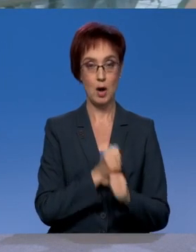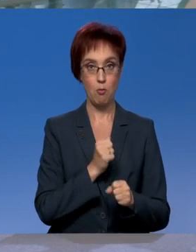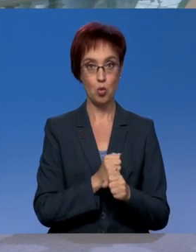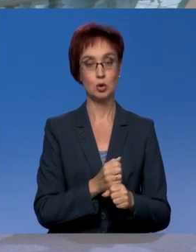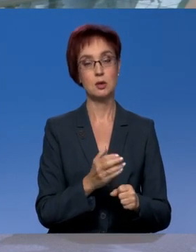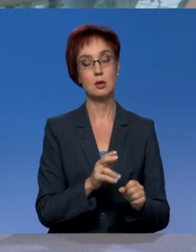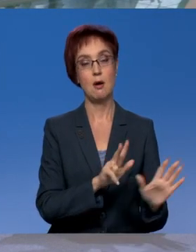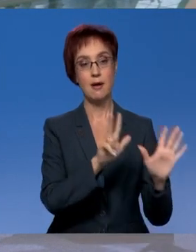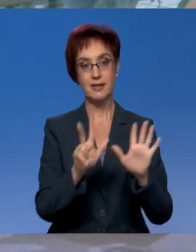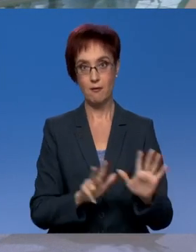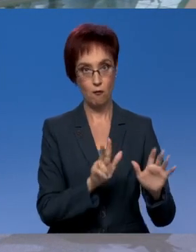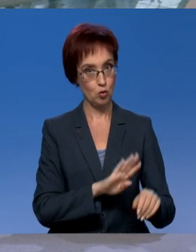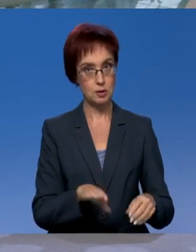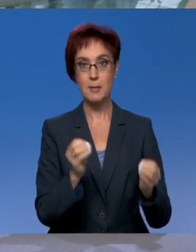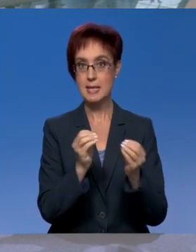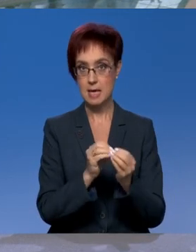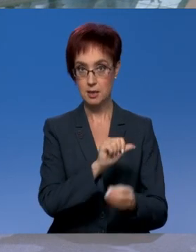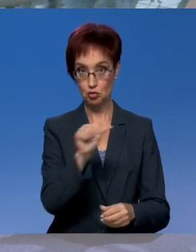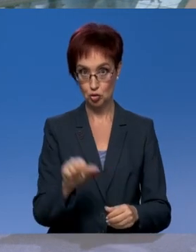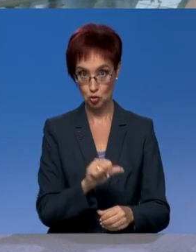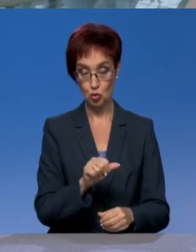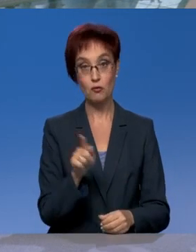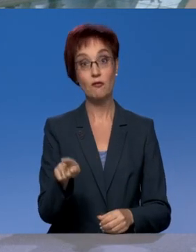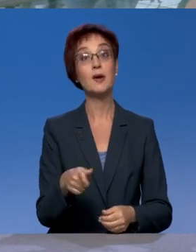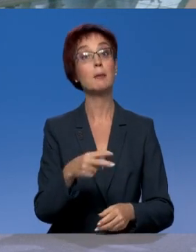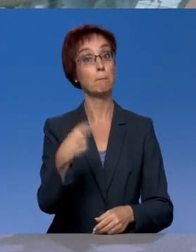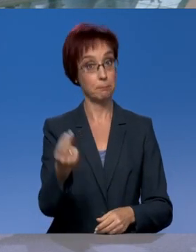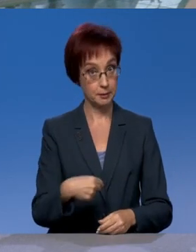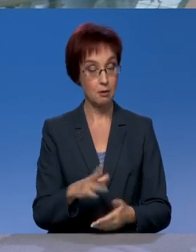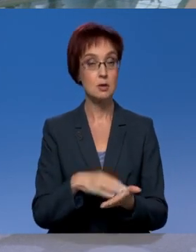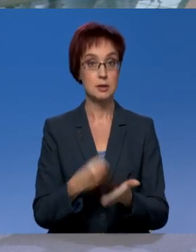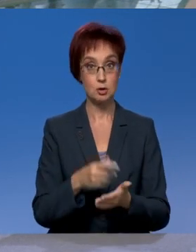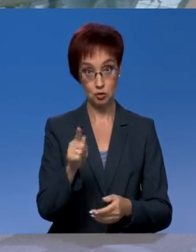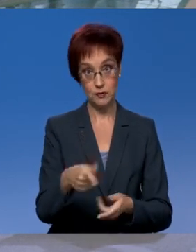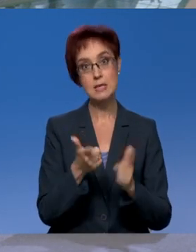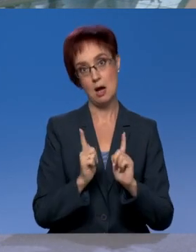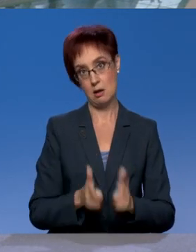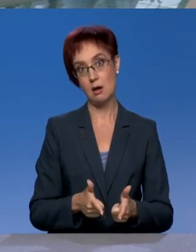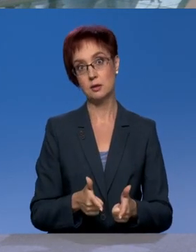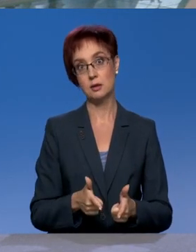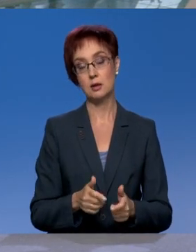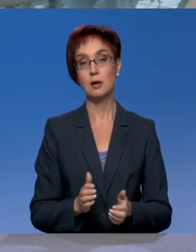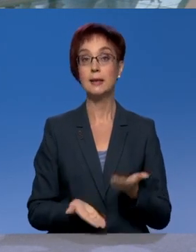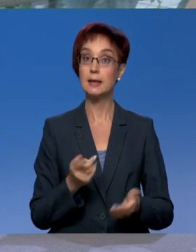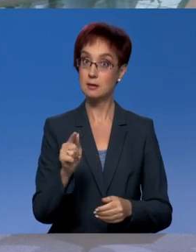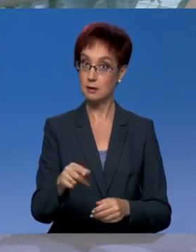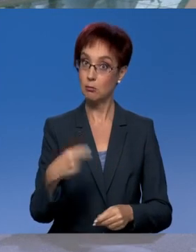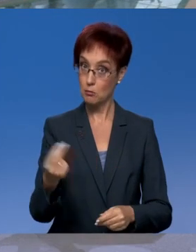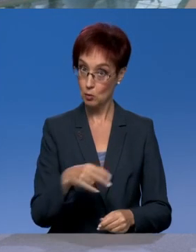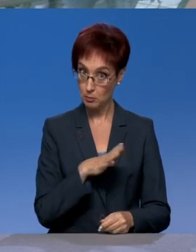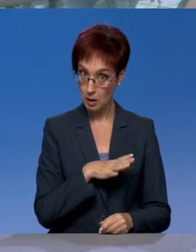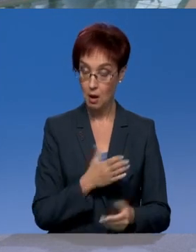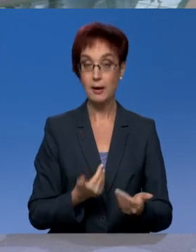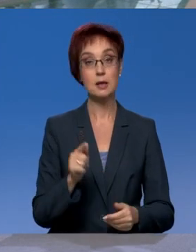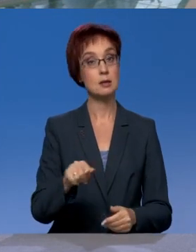его подписываете, значит, вы идете на работу, значит, вы с этим согласны. Если подписано. Если подписываетесь, конечно, об этом идет разговор. Если вы не подписаны, вас никто не